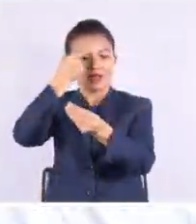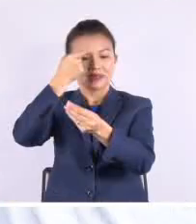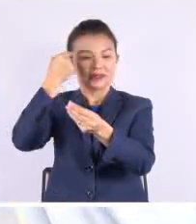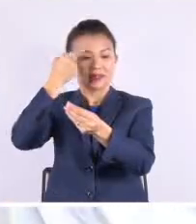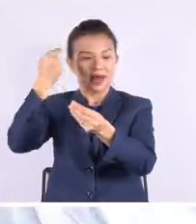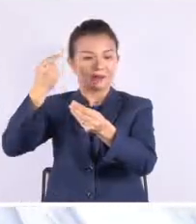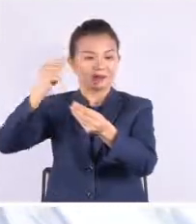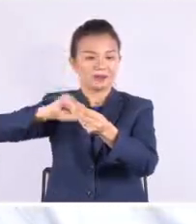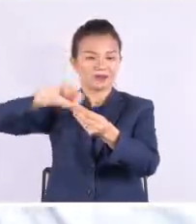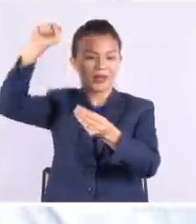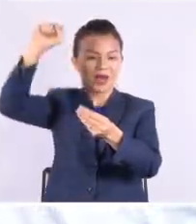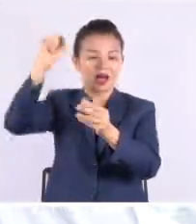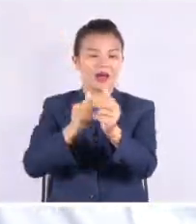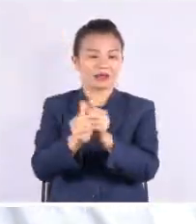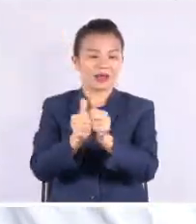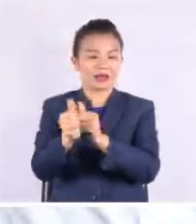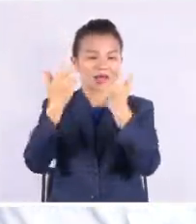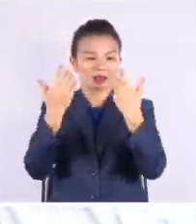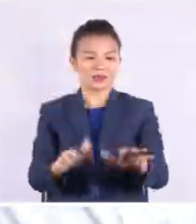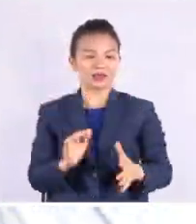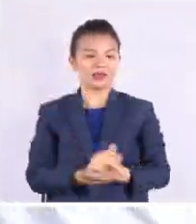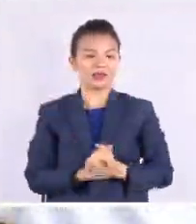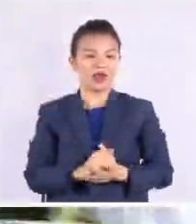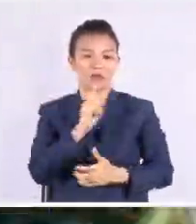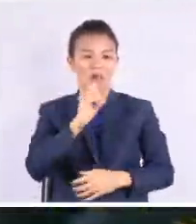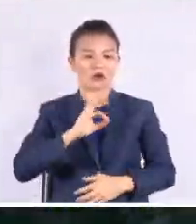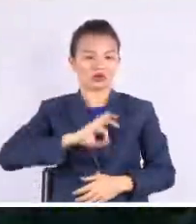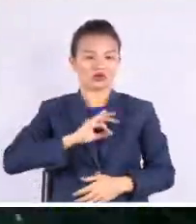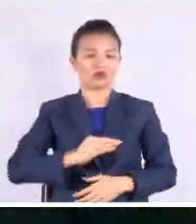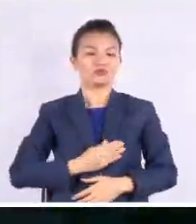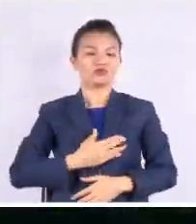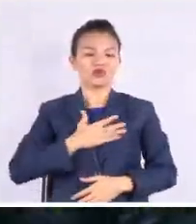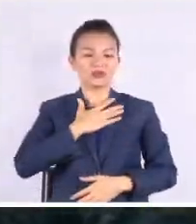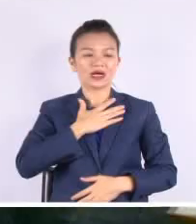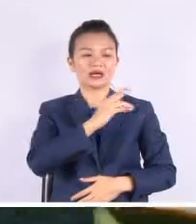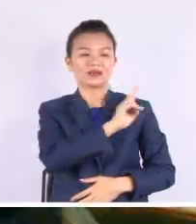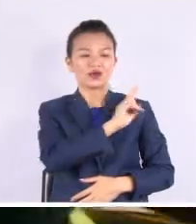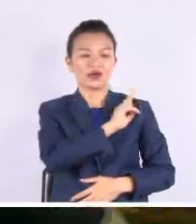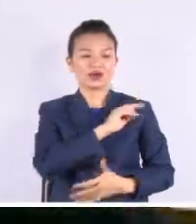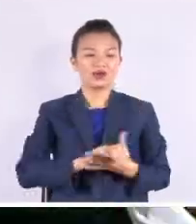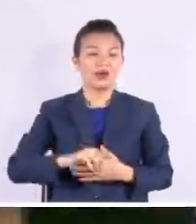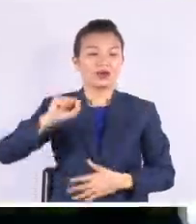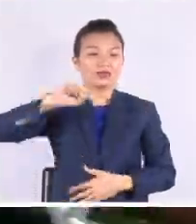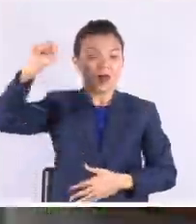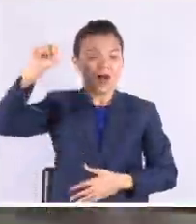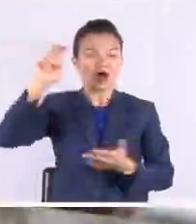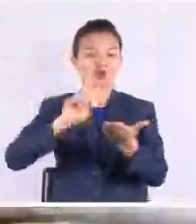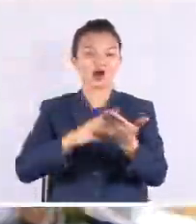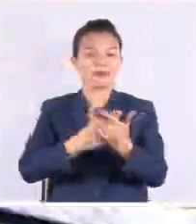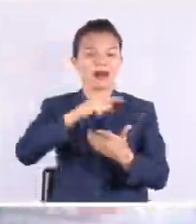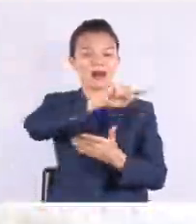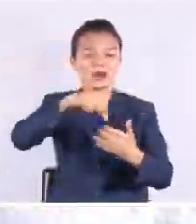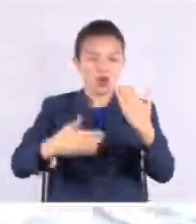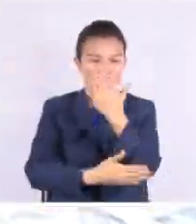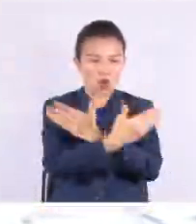หลังจากแข่งขันในก็จะมีแกงก็เปิดใจนะครับว่าภูมิใจกับตัวเองครับยิ่งไปกว่าเรื่องชนะคือการที่รายการนี้เปิด